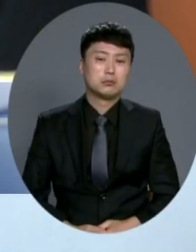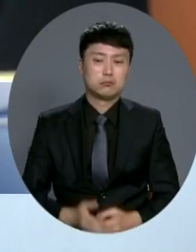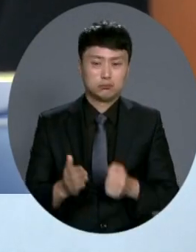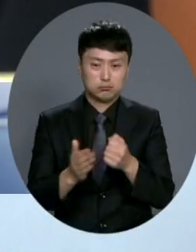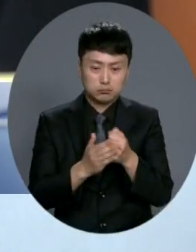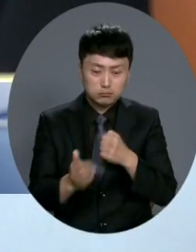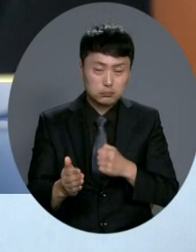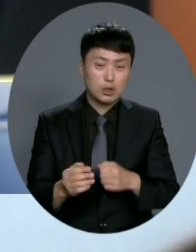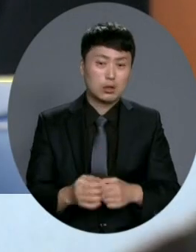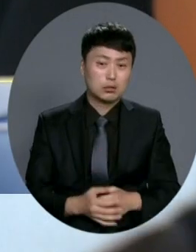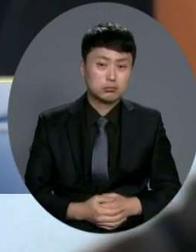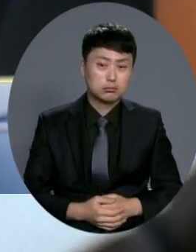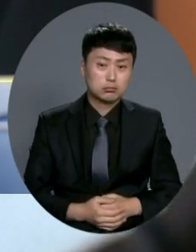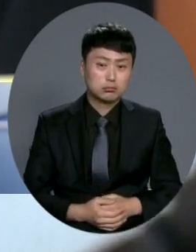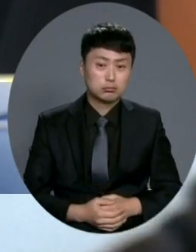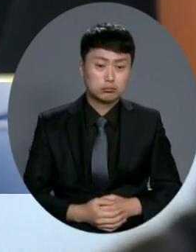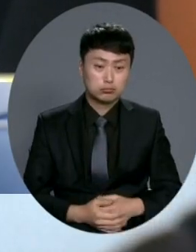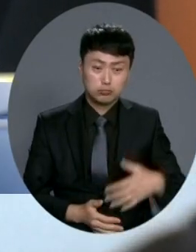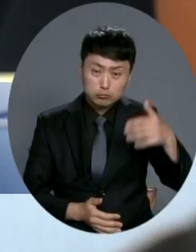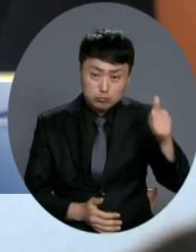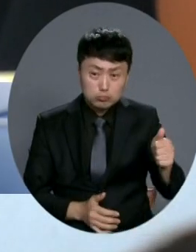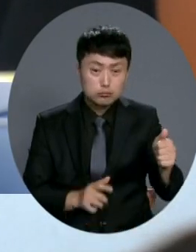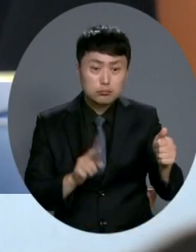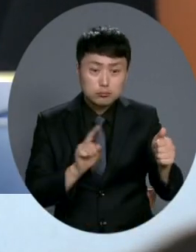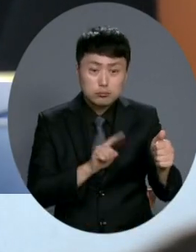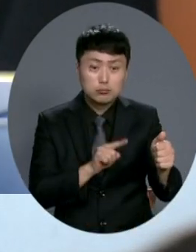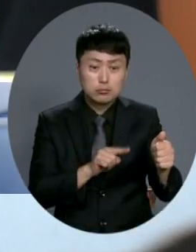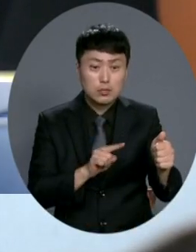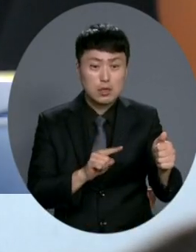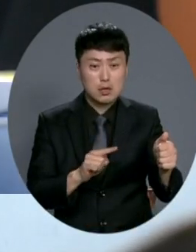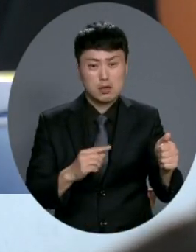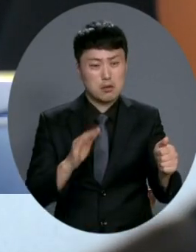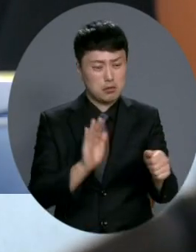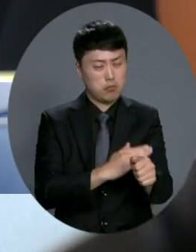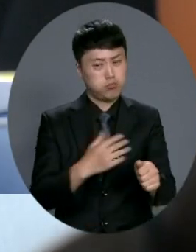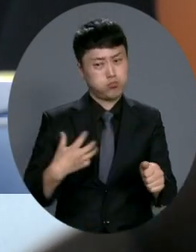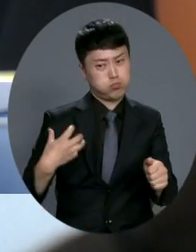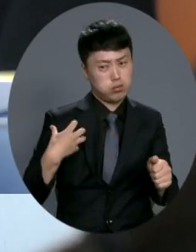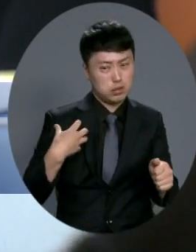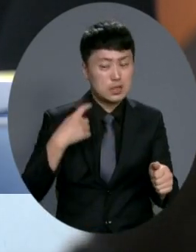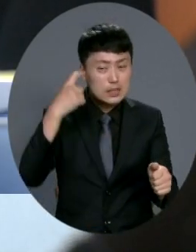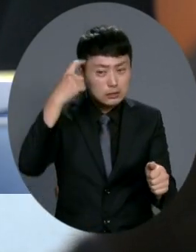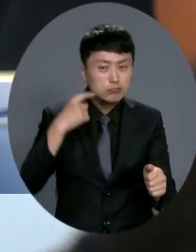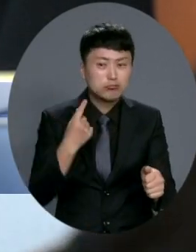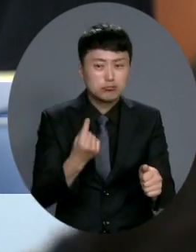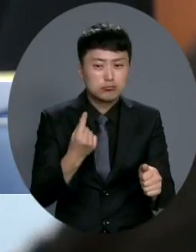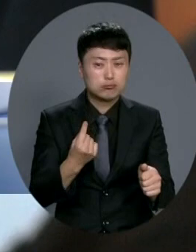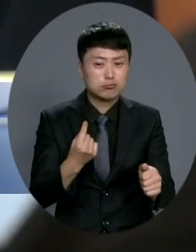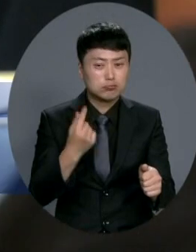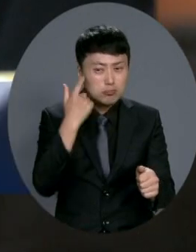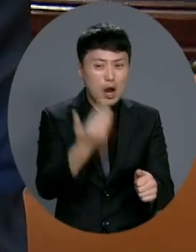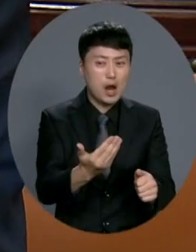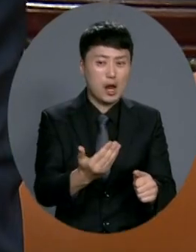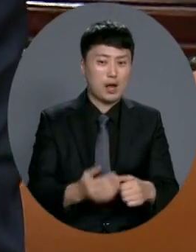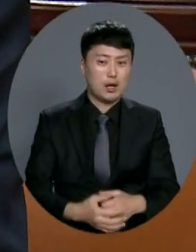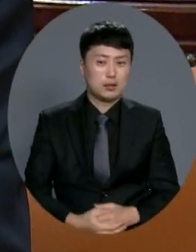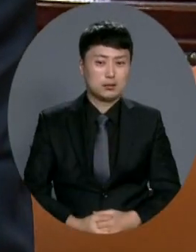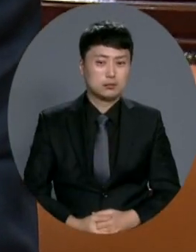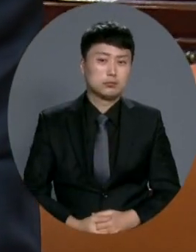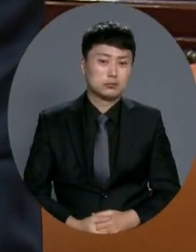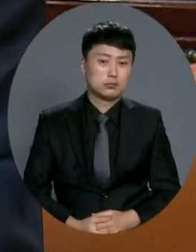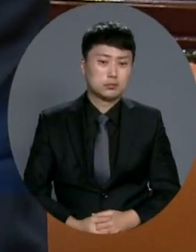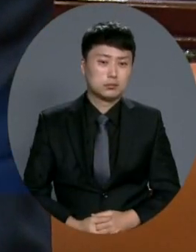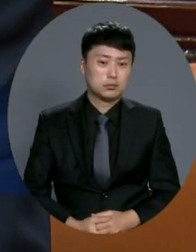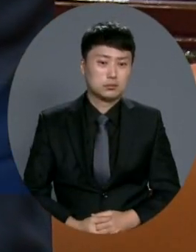이 정도면은 교수님 아주 총장님께서 여기 대해서 무거운 책임감을 느껴야 되는 거 아닙니까? 국내 여러